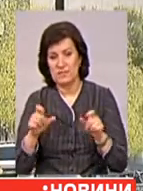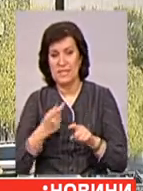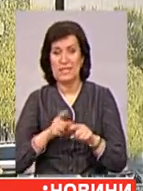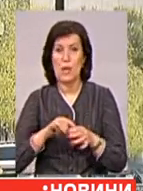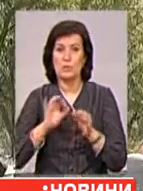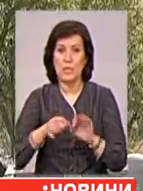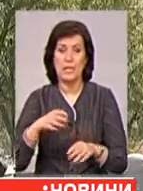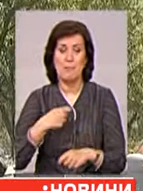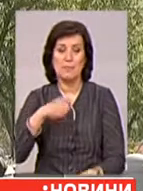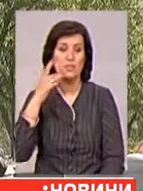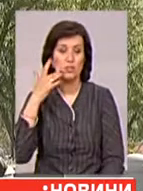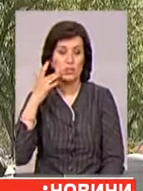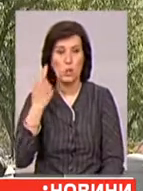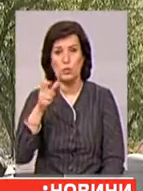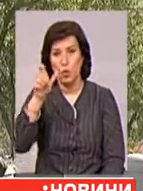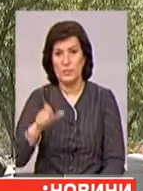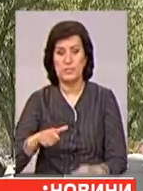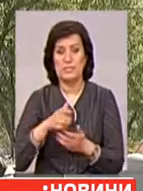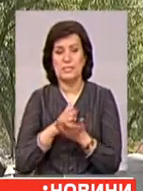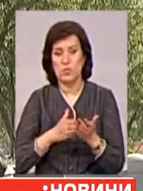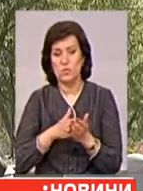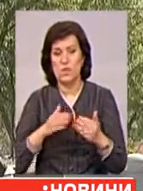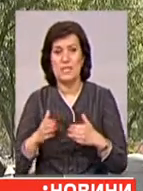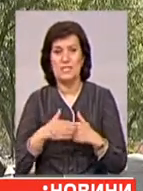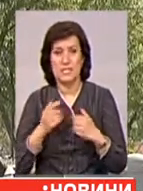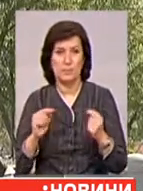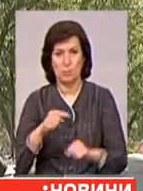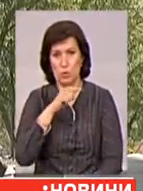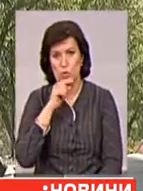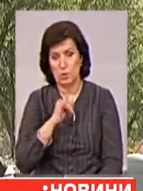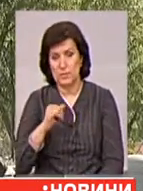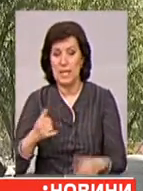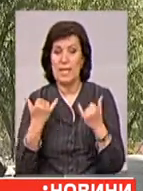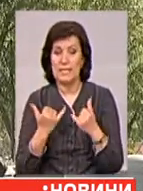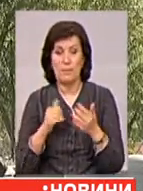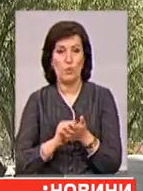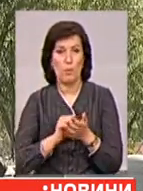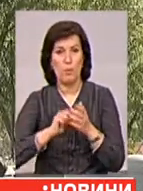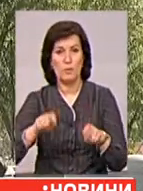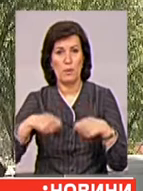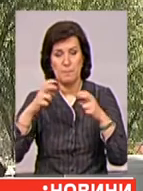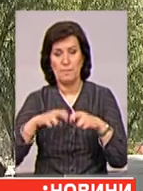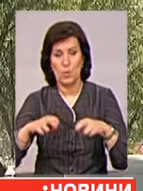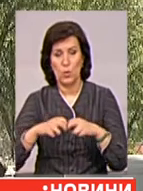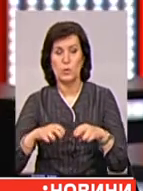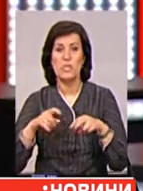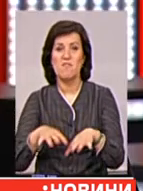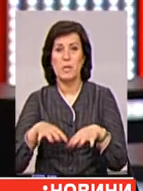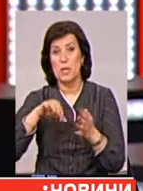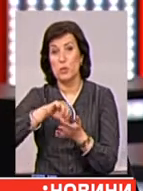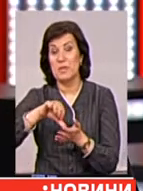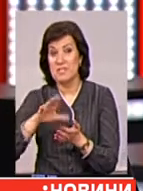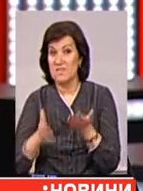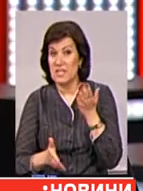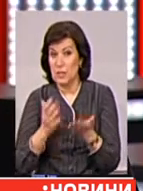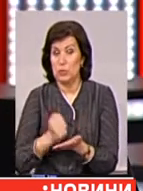для президента США одноосібне скасування санкцій проти Росії. Тепер документ передадуть на розгляд у Палату представників.